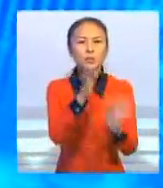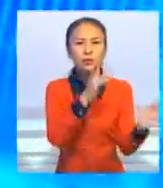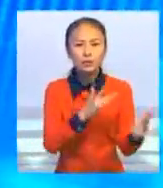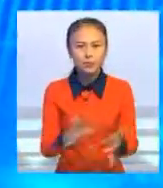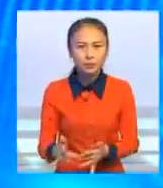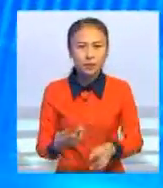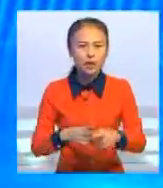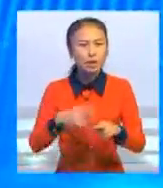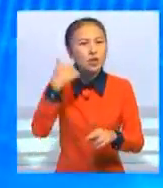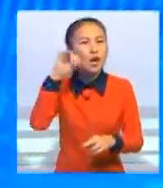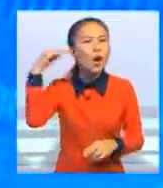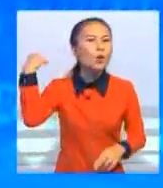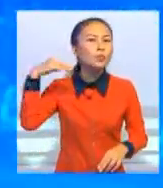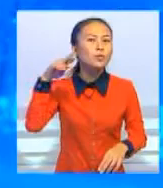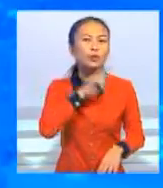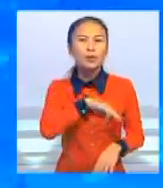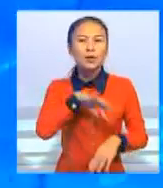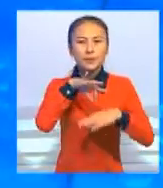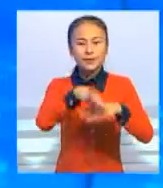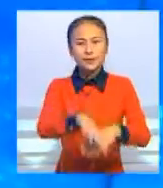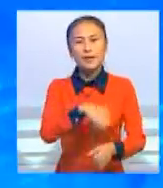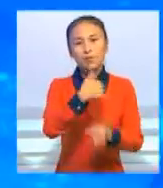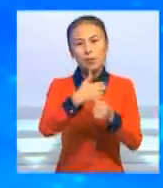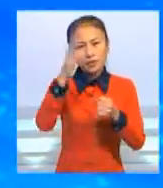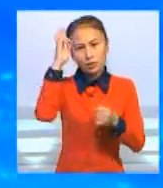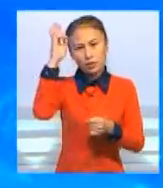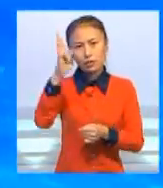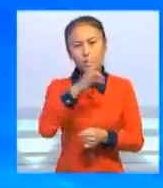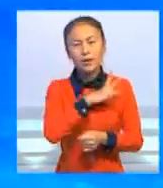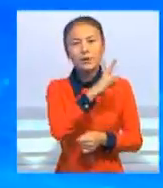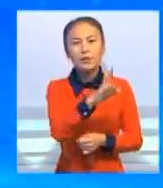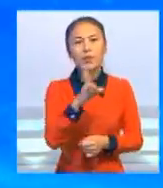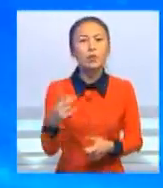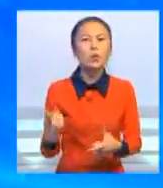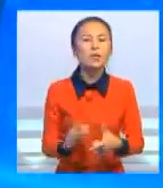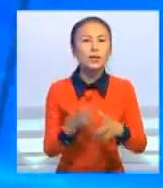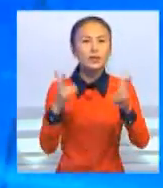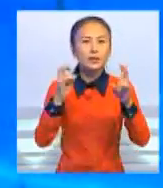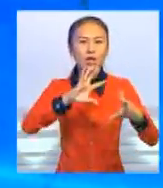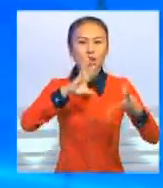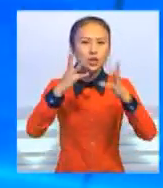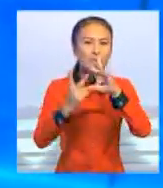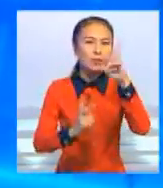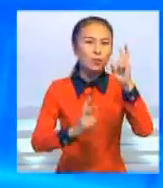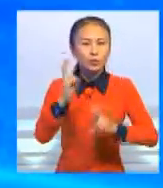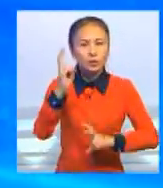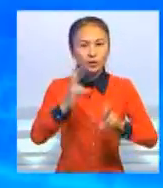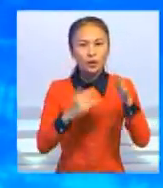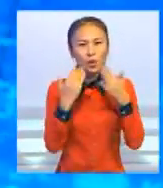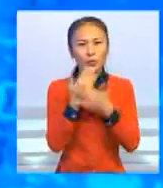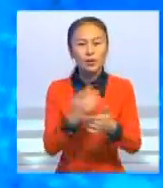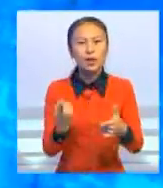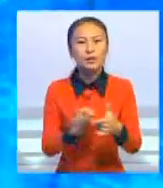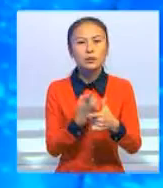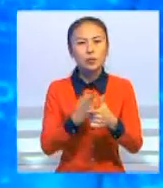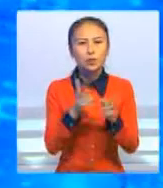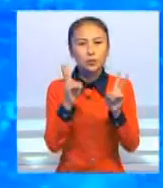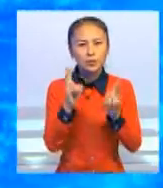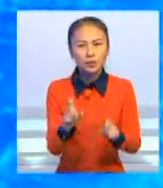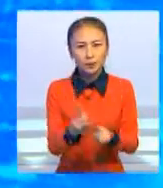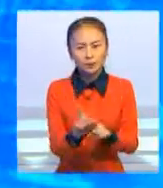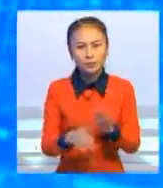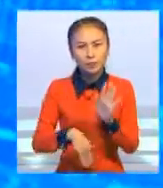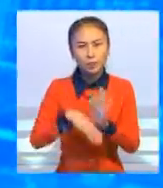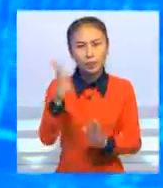орталыққа айналуы тиіс. Кеше Ақтөбеде жұмыс сапары кезінде елбасы Нұрсұлтан Назарбаев осылай деді. Жалпы өндірісті өңірдің әлеуеті